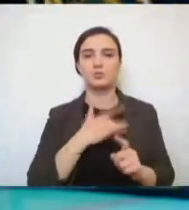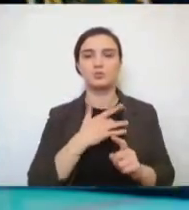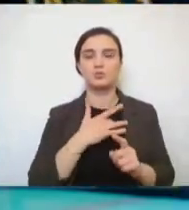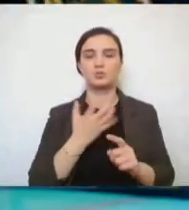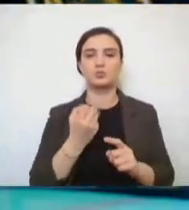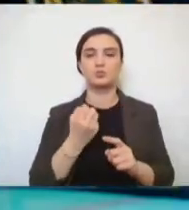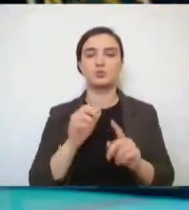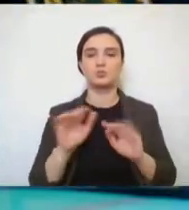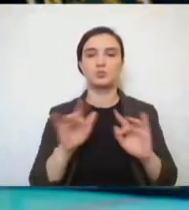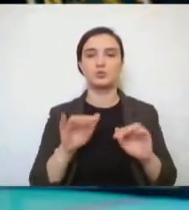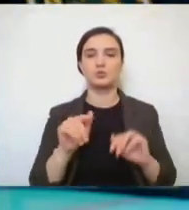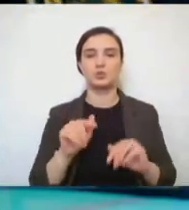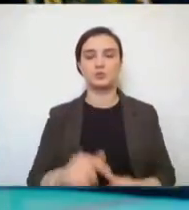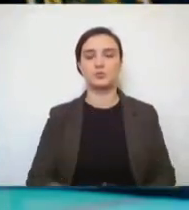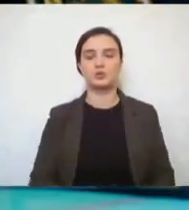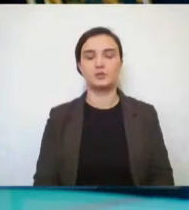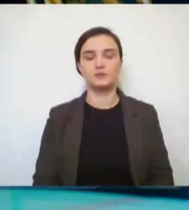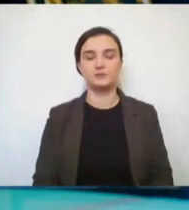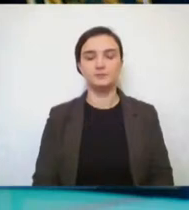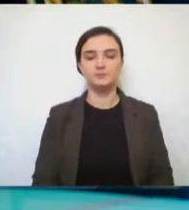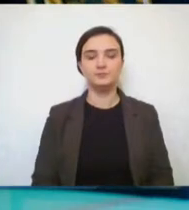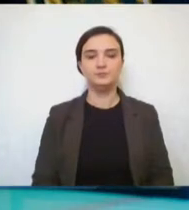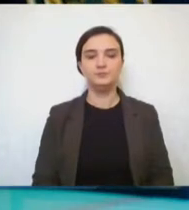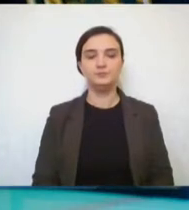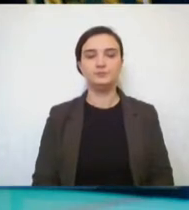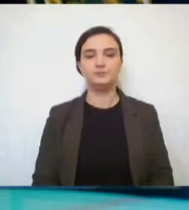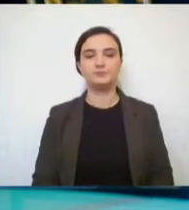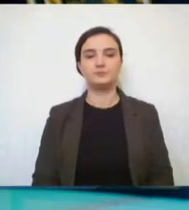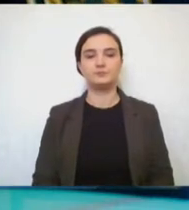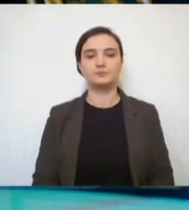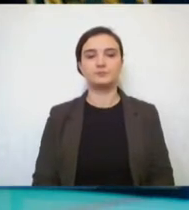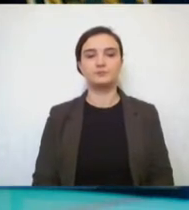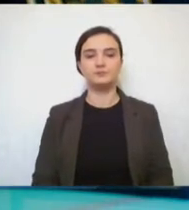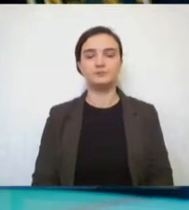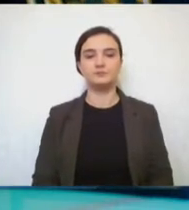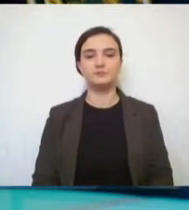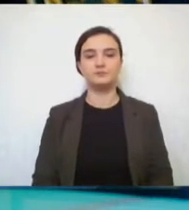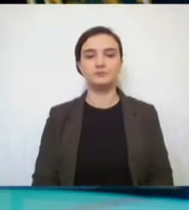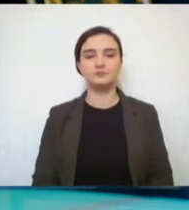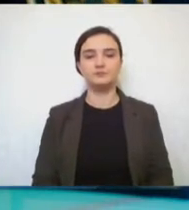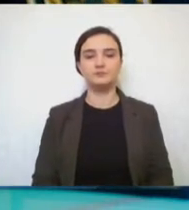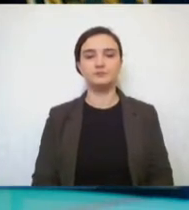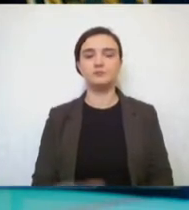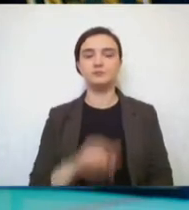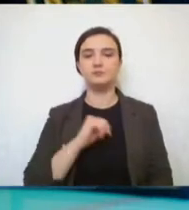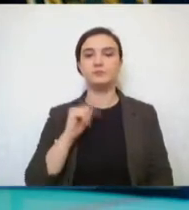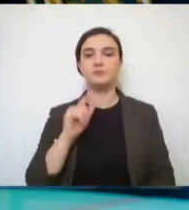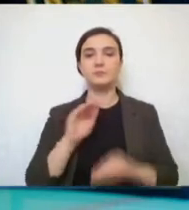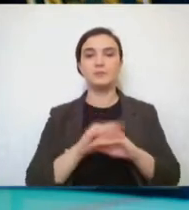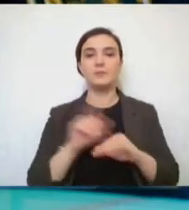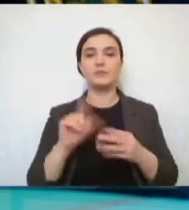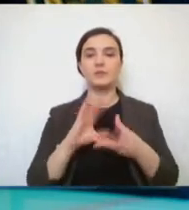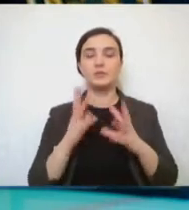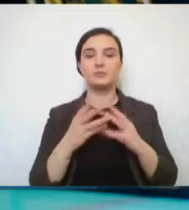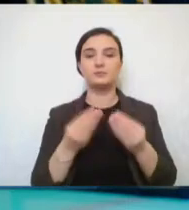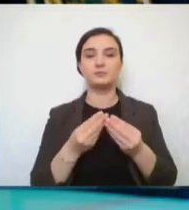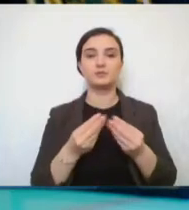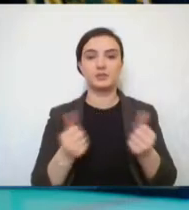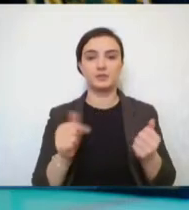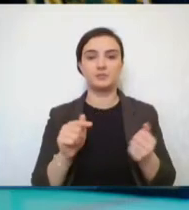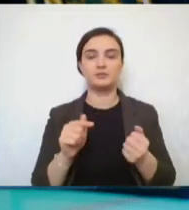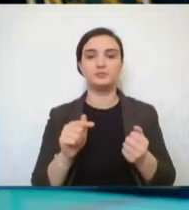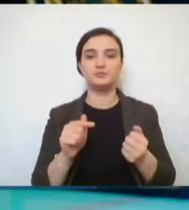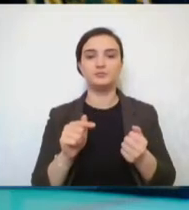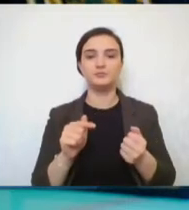ფუნქციონირებაში. ბანალური გამოკვლევები. თავად ის ფაქტი რომ ეს ყველაფერი ნელდება და ქრებაო, ანუ მიდის,